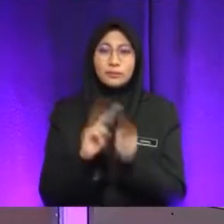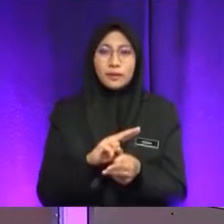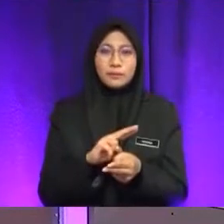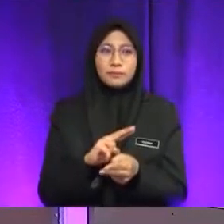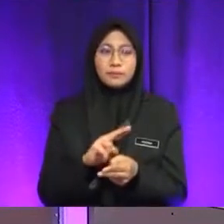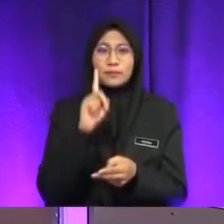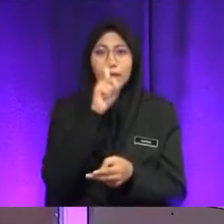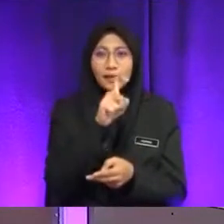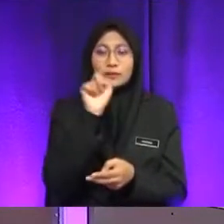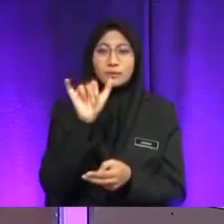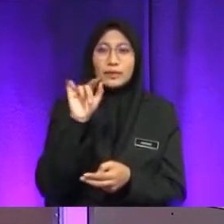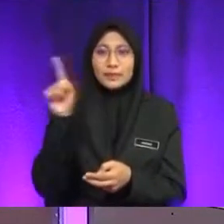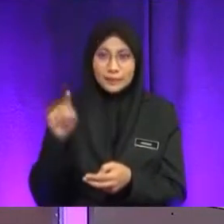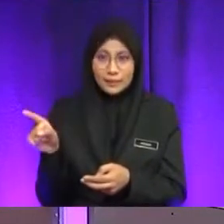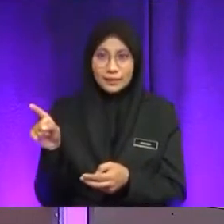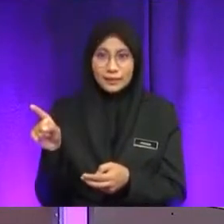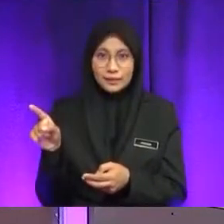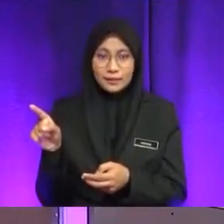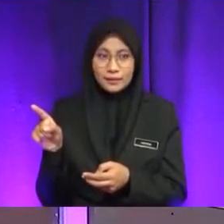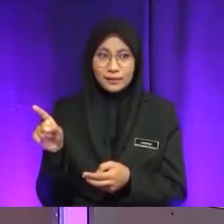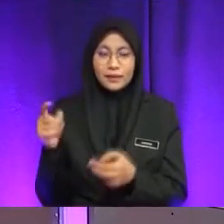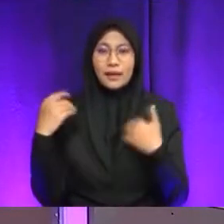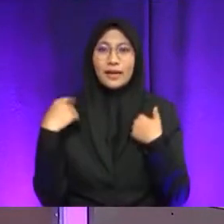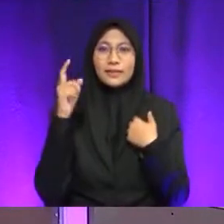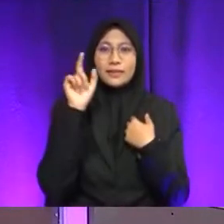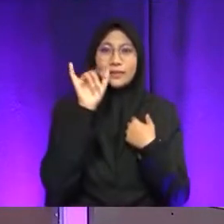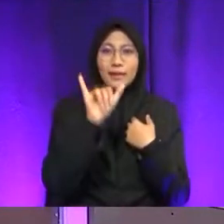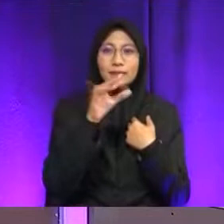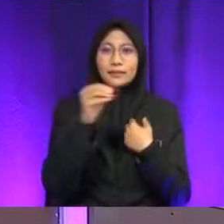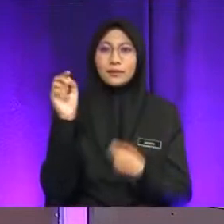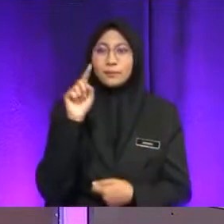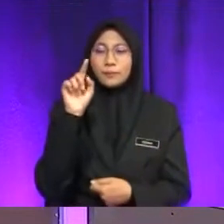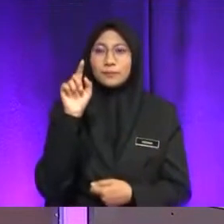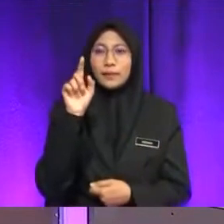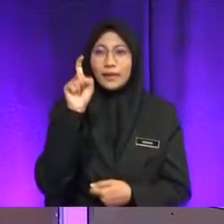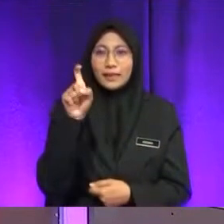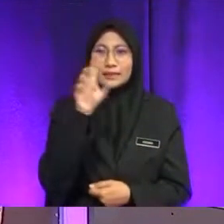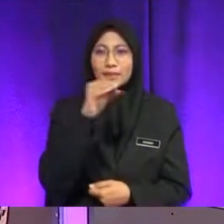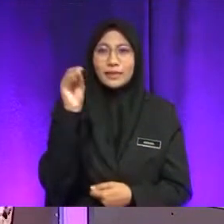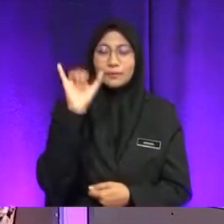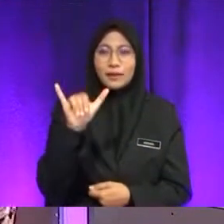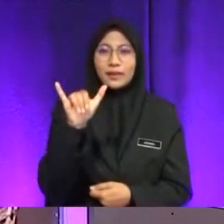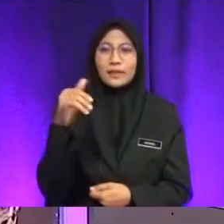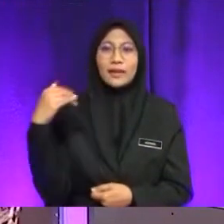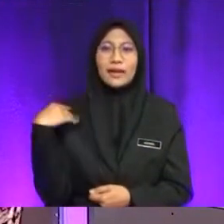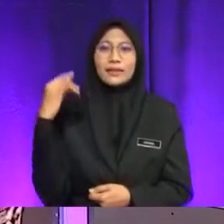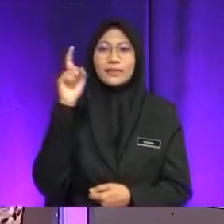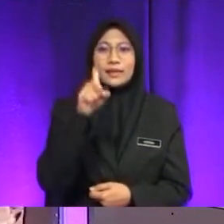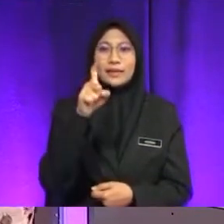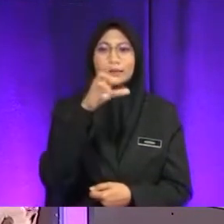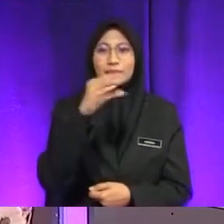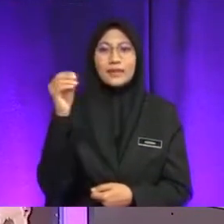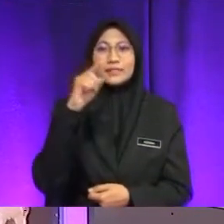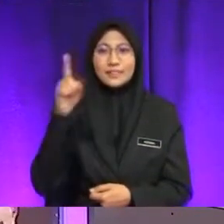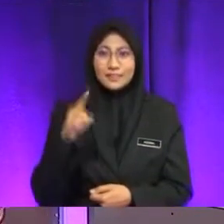begini Kenapa dengan jelas ad dawai pada persamaan pertama dan ada X dan Z pada persamaan kedua